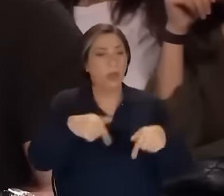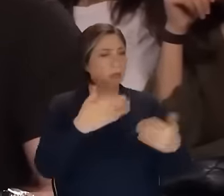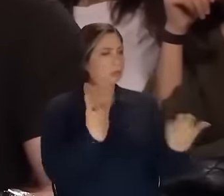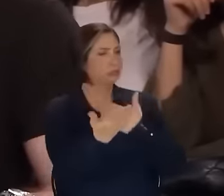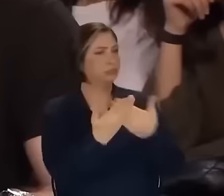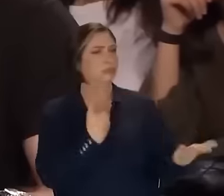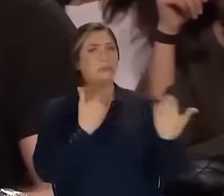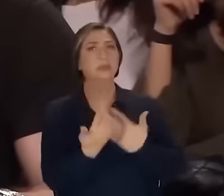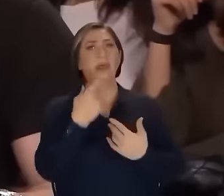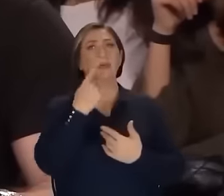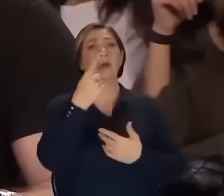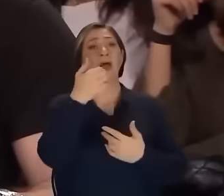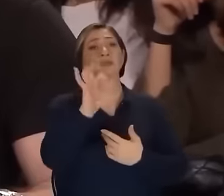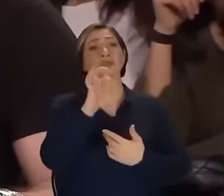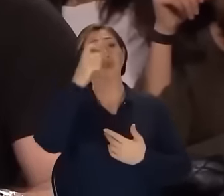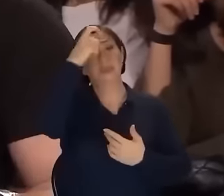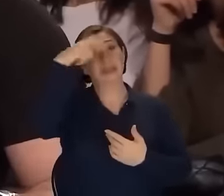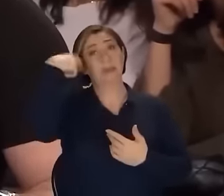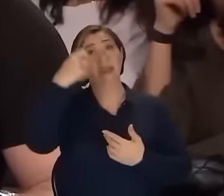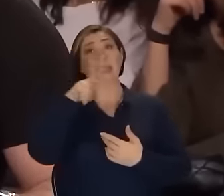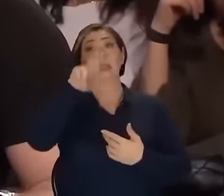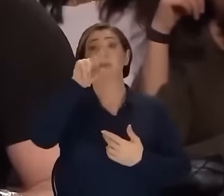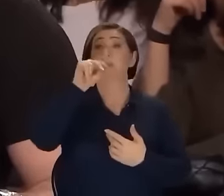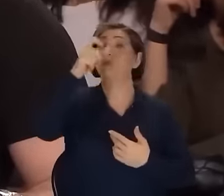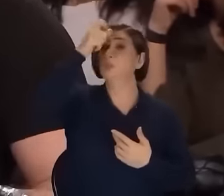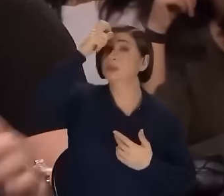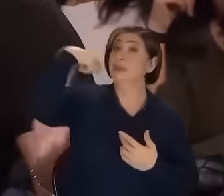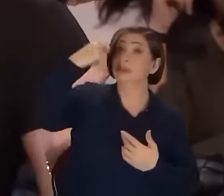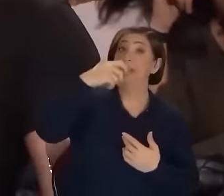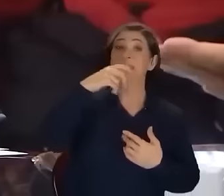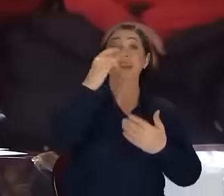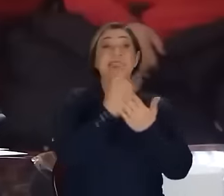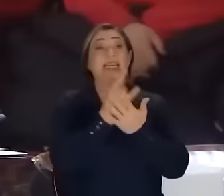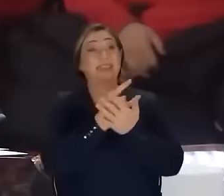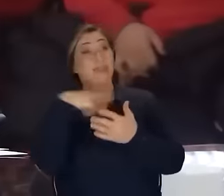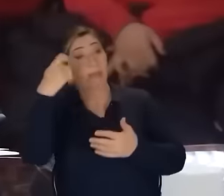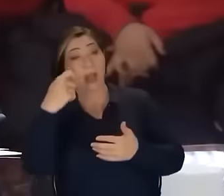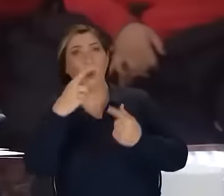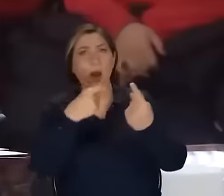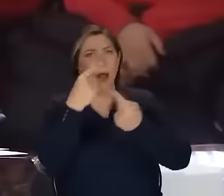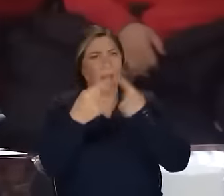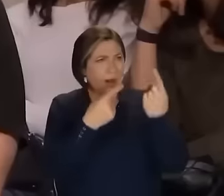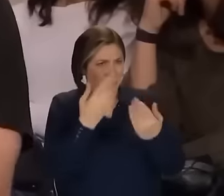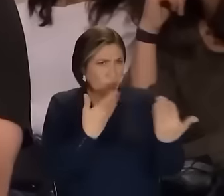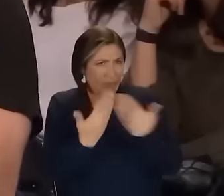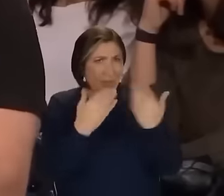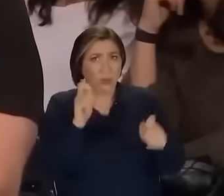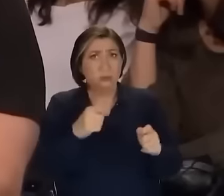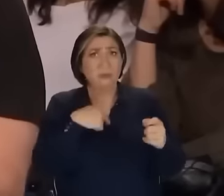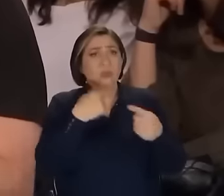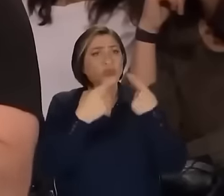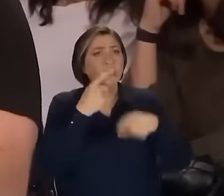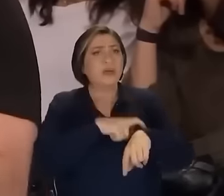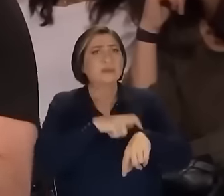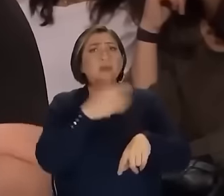anda konuşuyoruz? Diyoruz ki 60'ların Türk sineması, 70'lerin sineması, seks filmleri furyası falan diye bir konuşuyoruz ya. E şimdi bizim